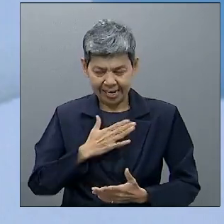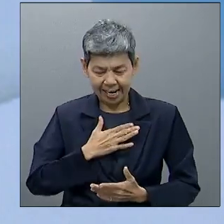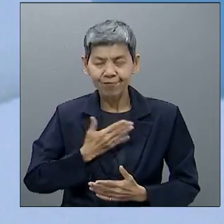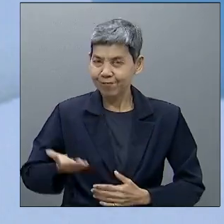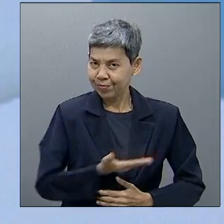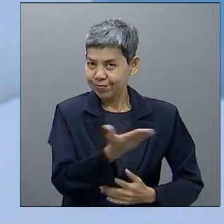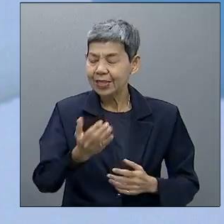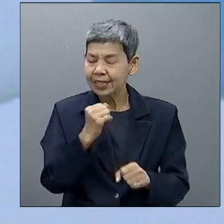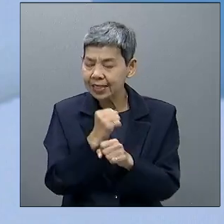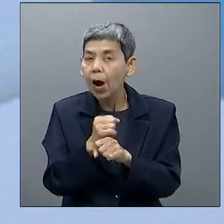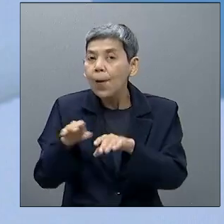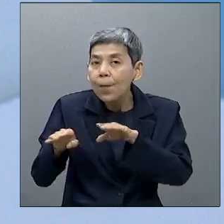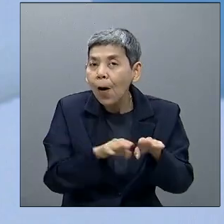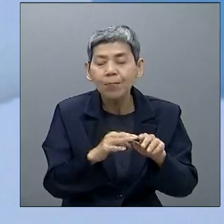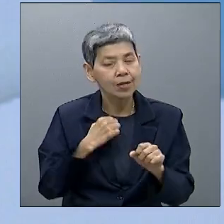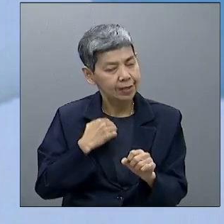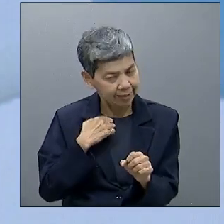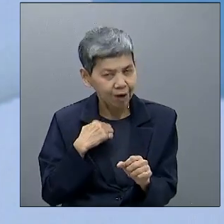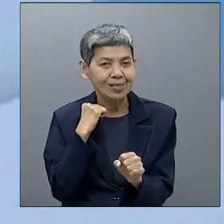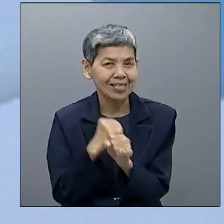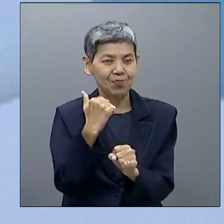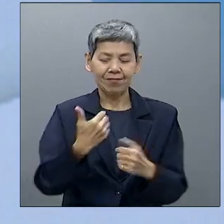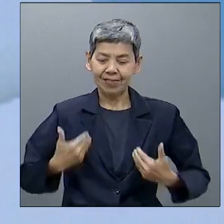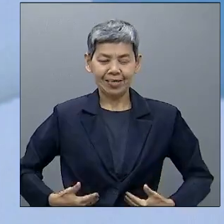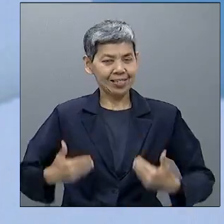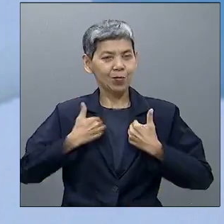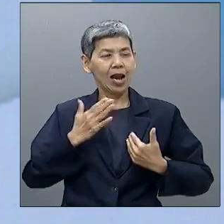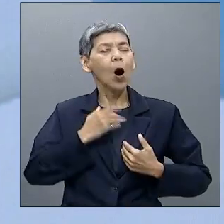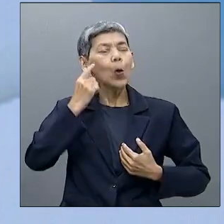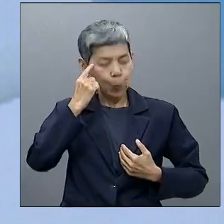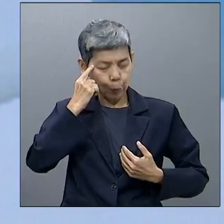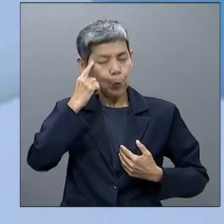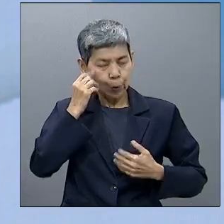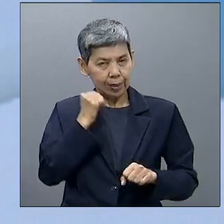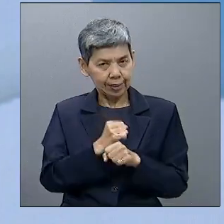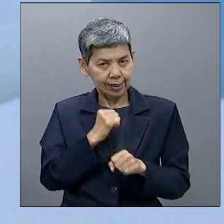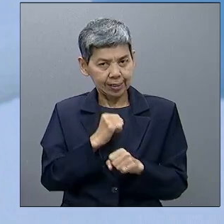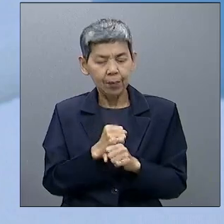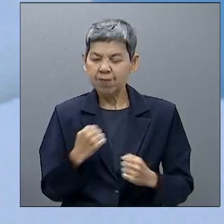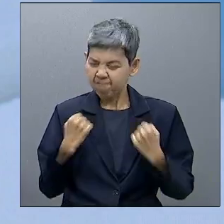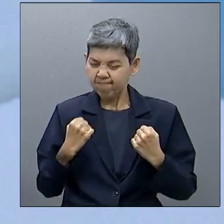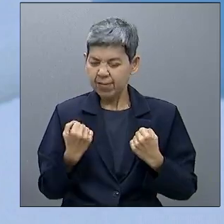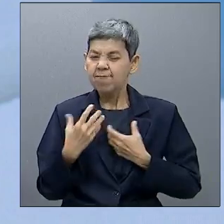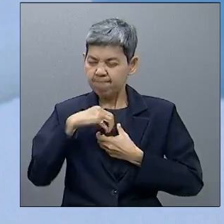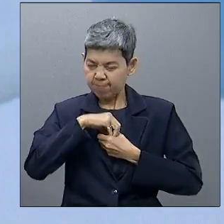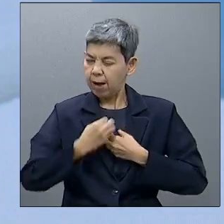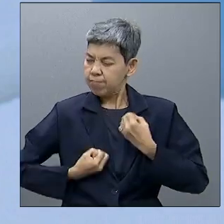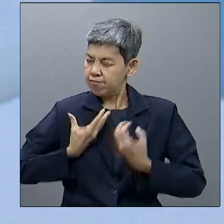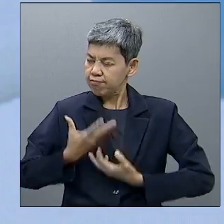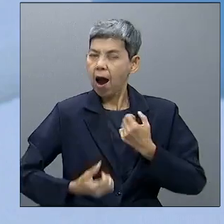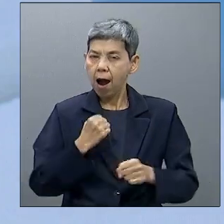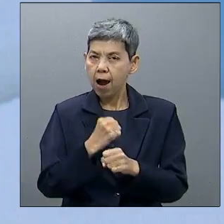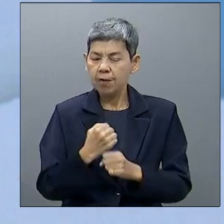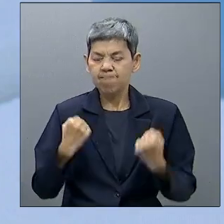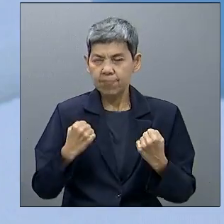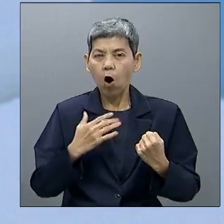นนั้นเกิดมาพร้อมกับมงกุฎนั่นก็คือคุณค่าและก็การตระหนักรู้ในเรื่องของการพลังที่อยู่ภายในของตัวเรานำพลังที่ยิ่